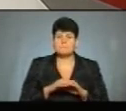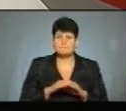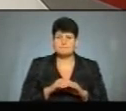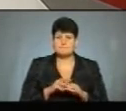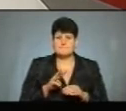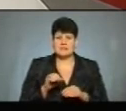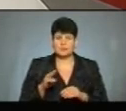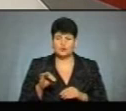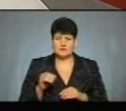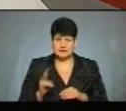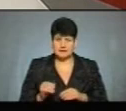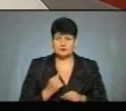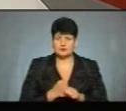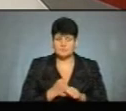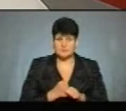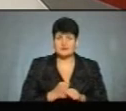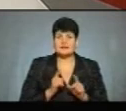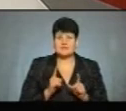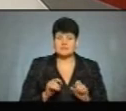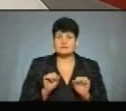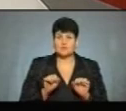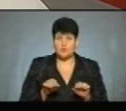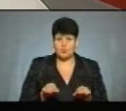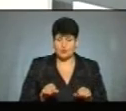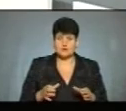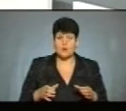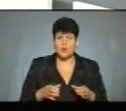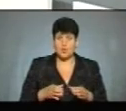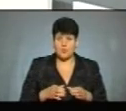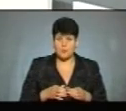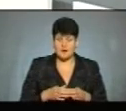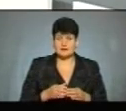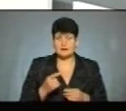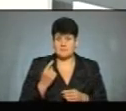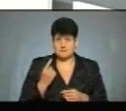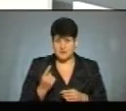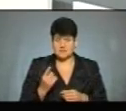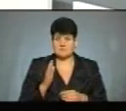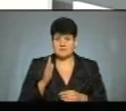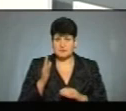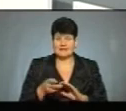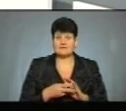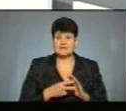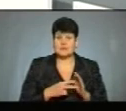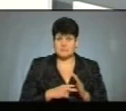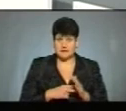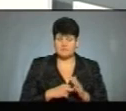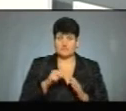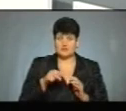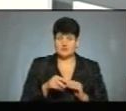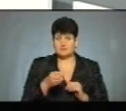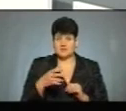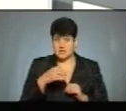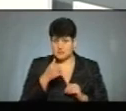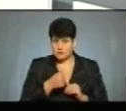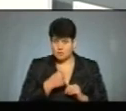виписано Кабінетом міністрів, то і лише формували спроможні громади. І перший, до речі, перспективний план, який в 2015